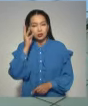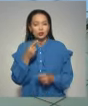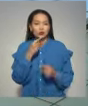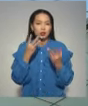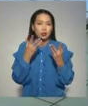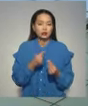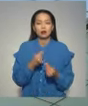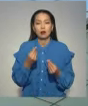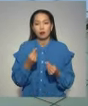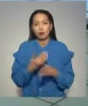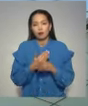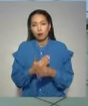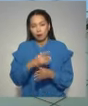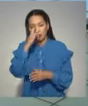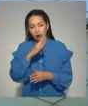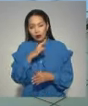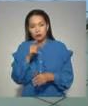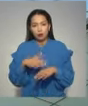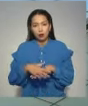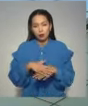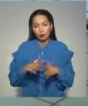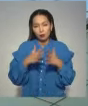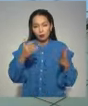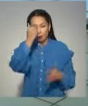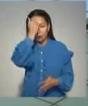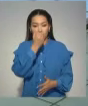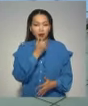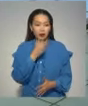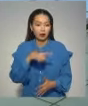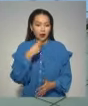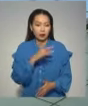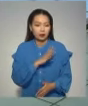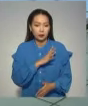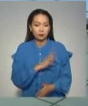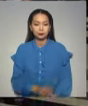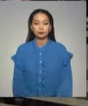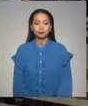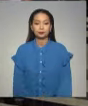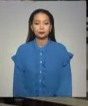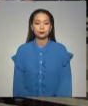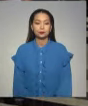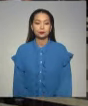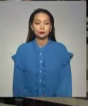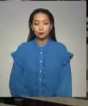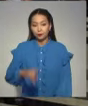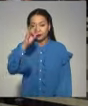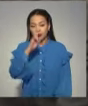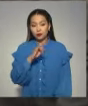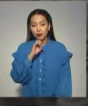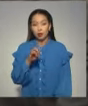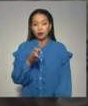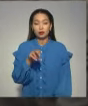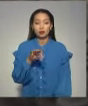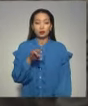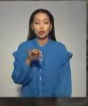qolun sozgan üçin Qazaq xalqına alqıs bildirdi. Tolğıraq tilşimiz Sündet Oralbek aytsın. Қазақстаннан Анадолуға